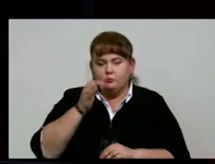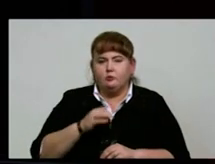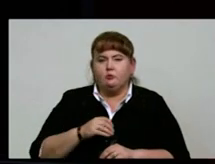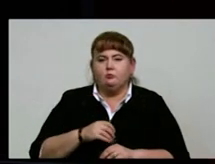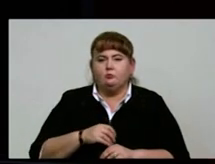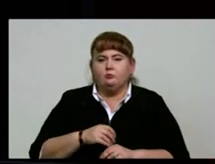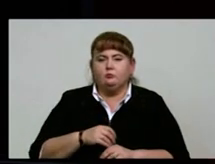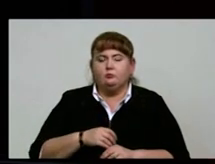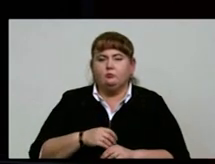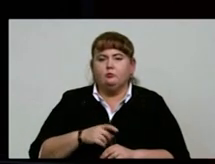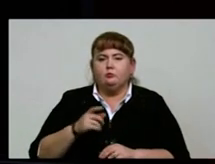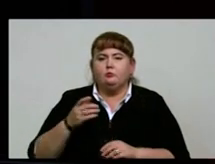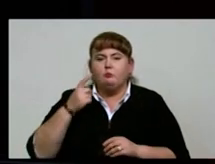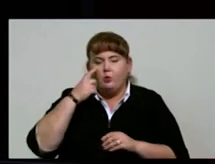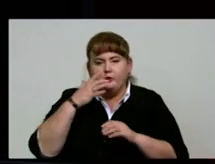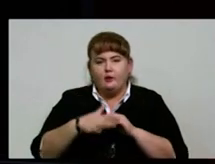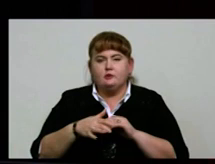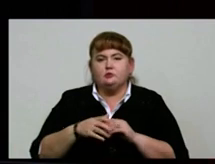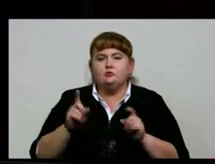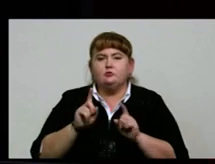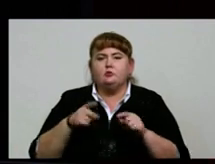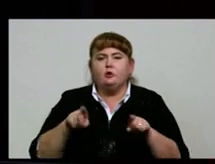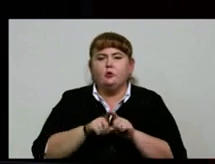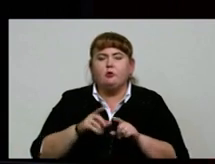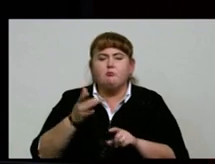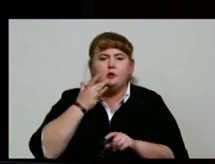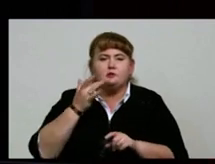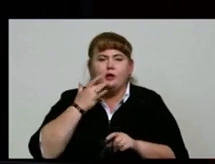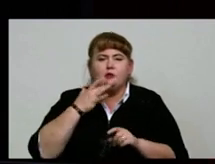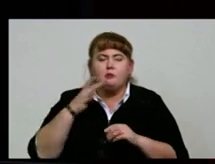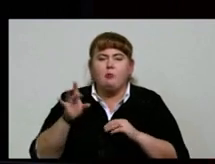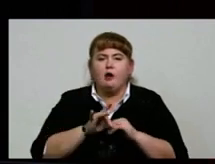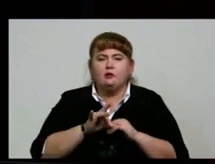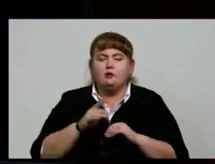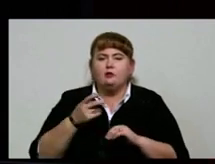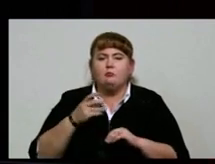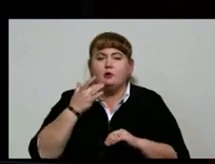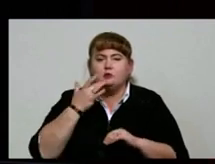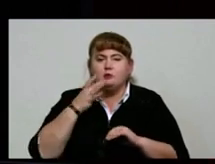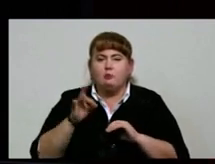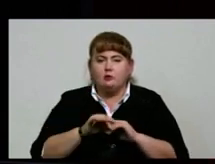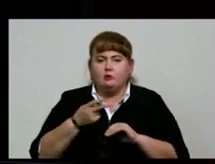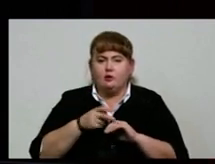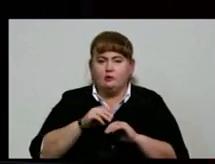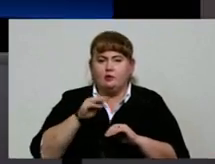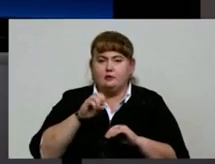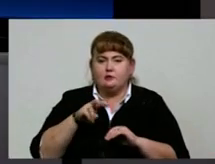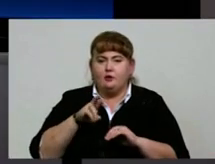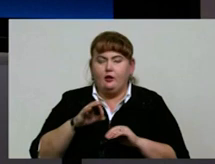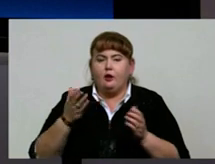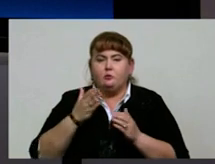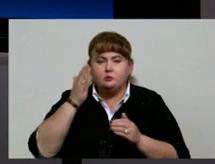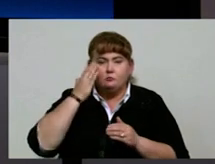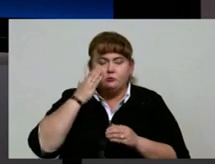все-таки некоторые понятия. Что такое постоянный магнит? Постоянный магнит – это тела, которые